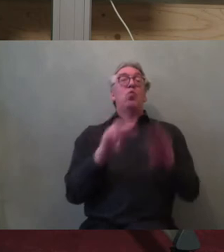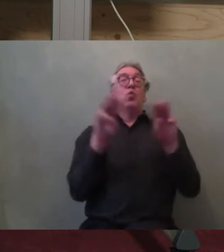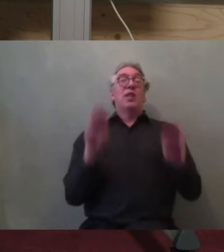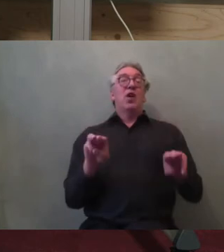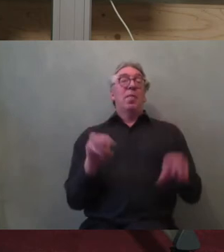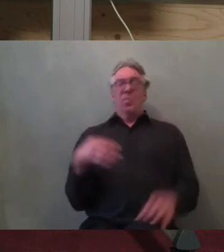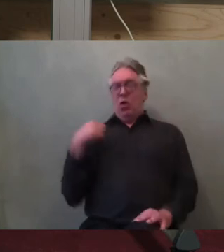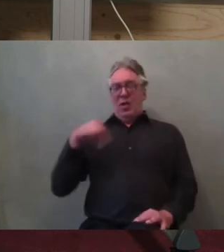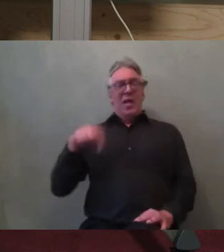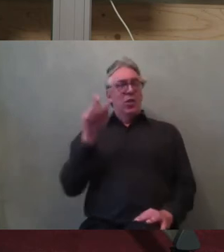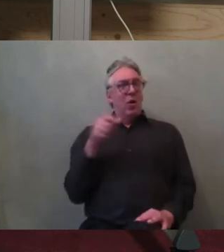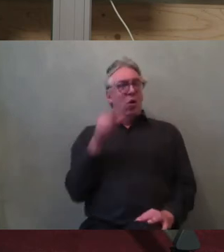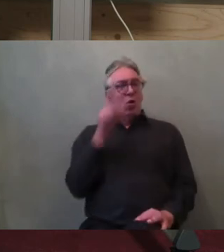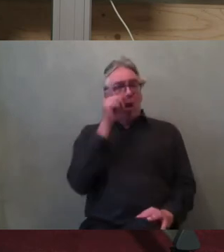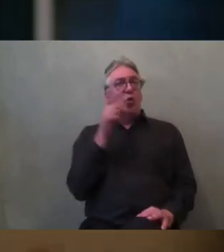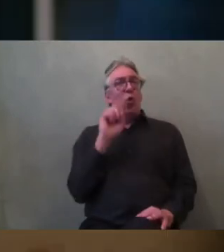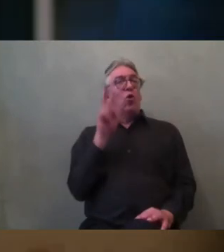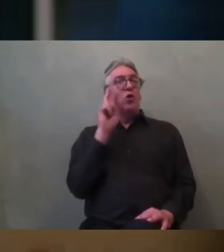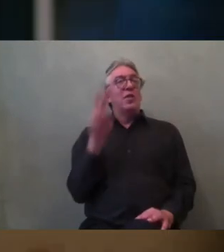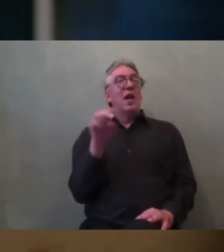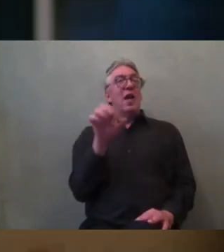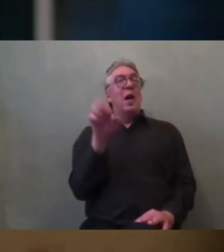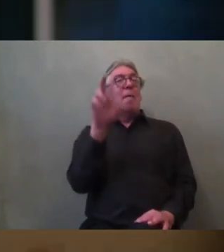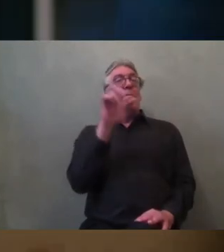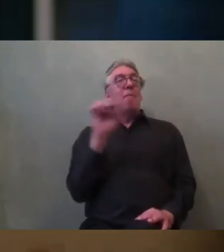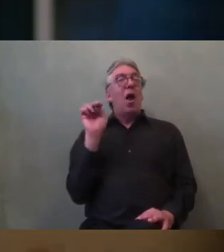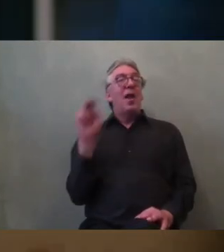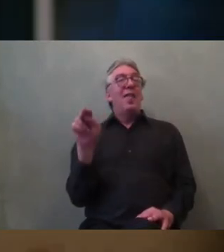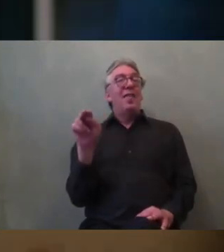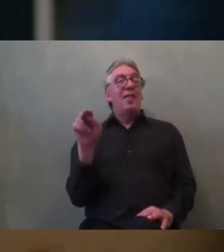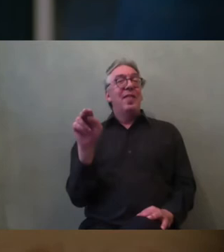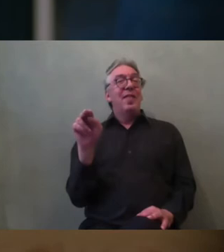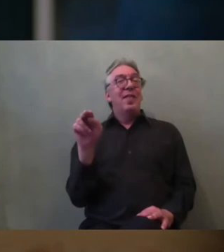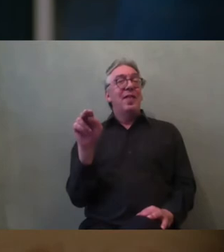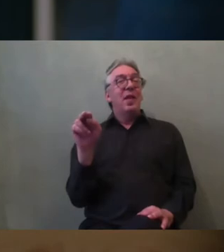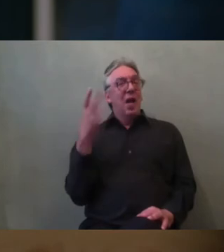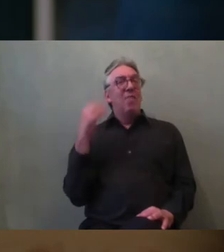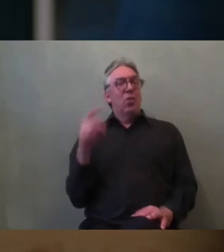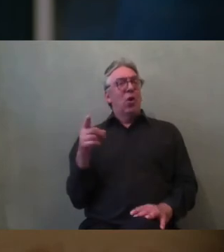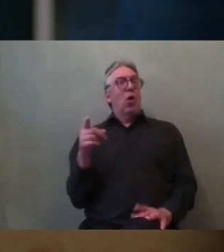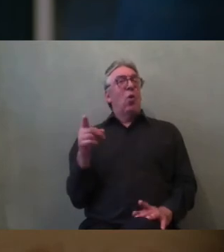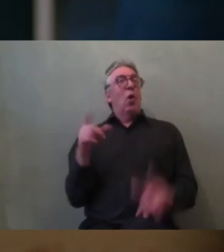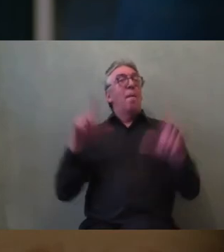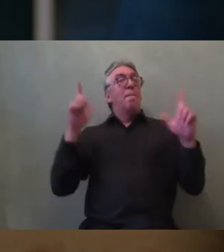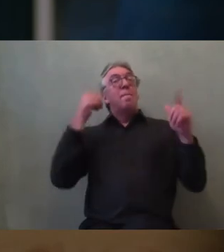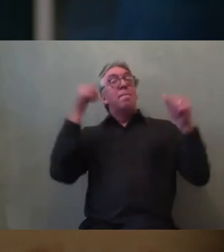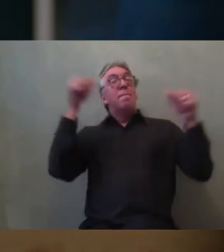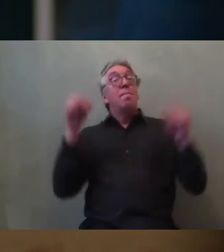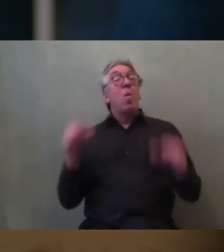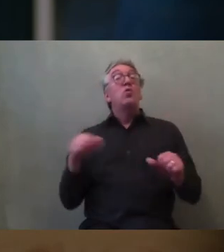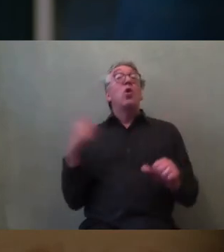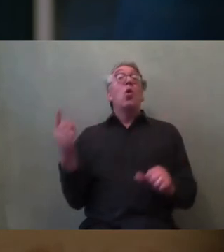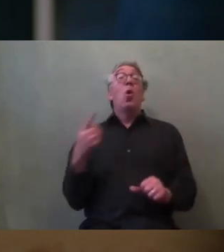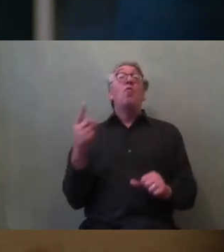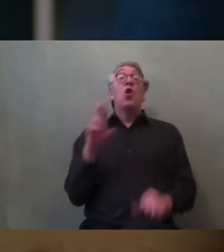online post van Marleen Hartjes over de robot die ze hebben in het Van Abbe Museum. Waarmee je vanuit huis het museum kunt bezoeken. En ik